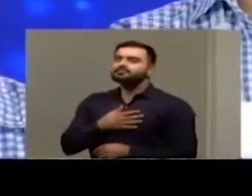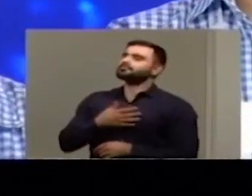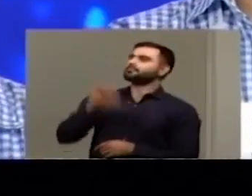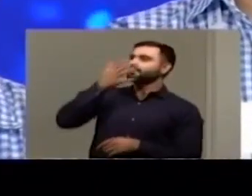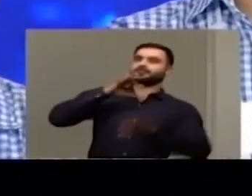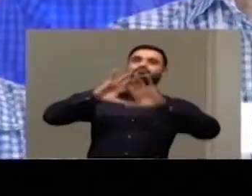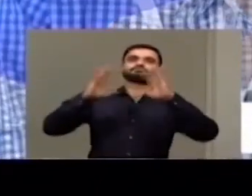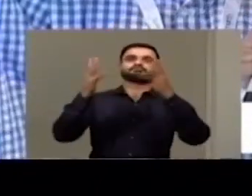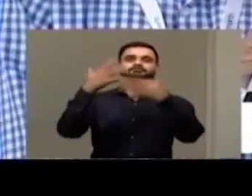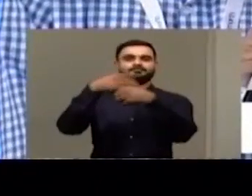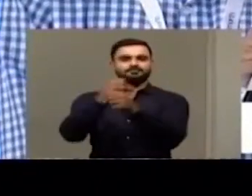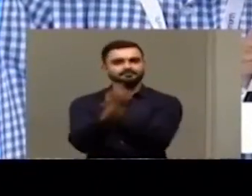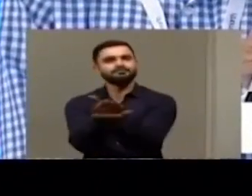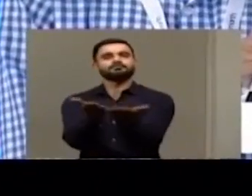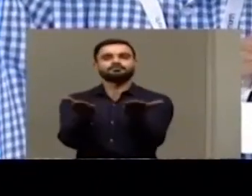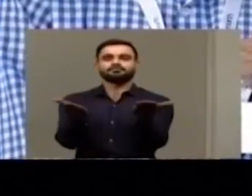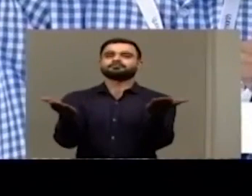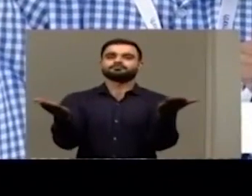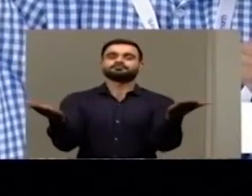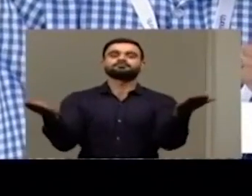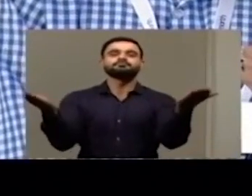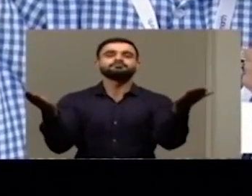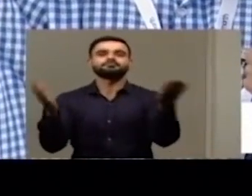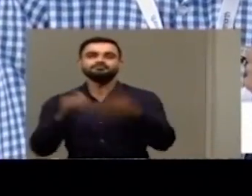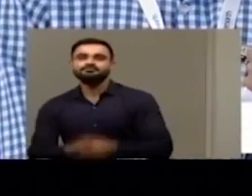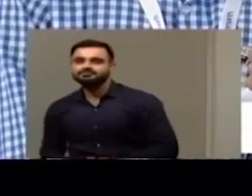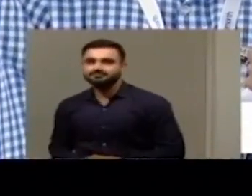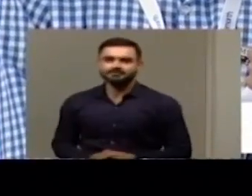हम वैसा मंजर कर देंगे।